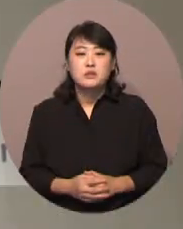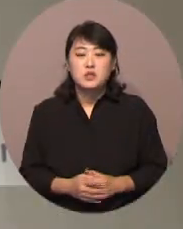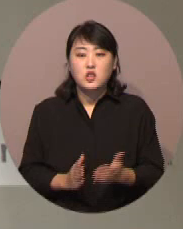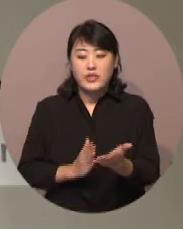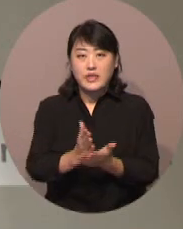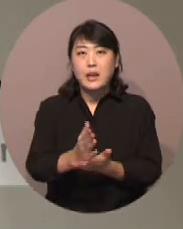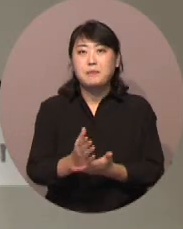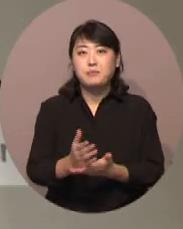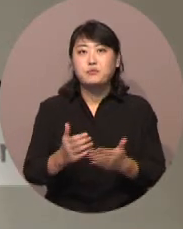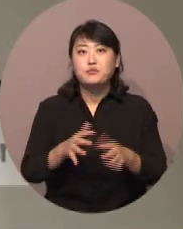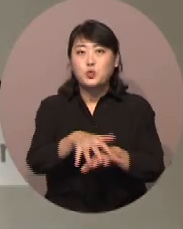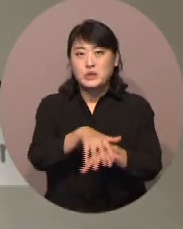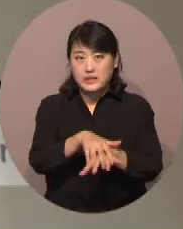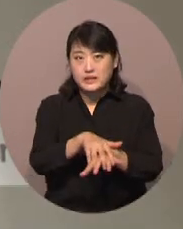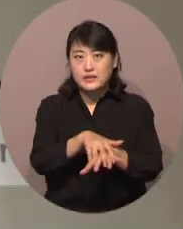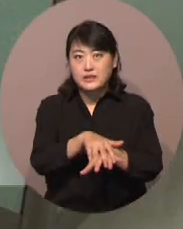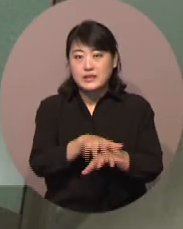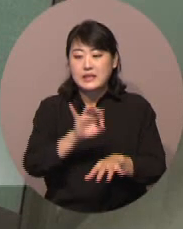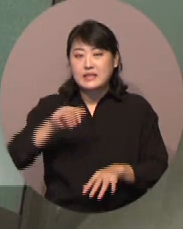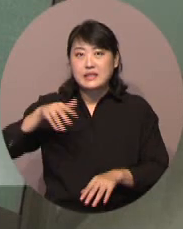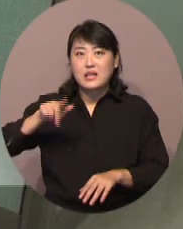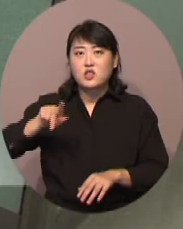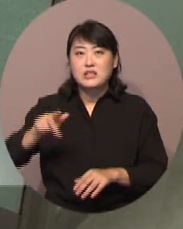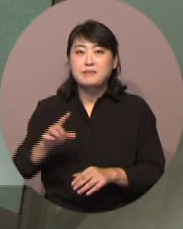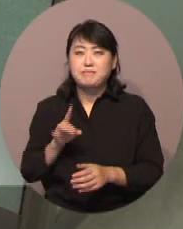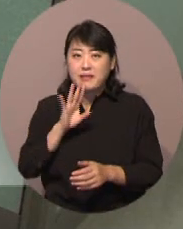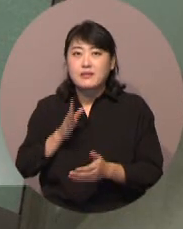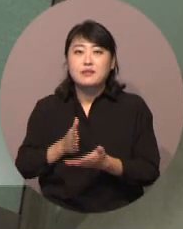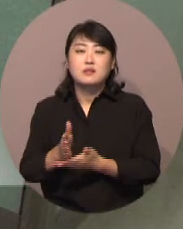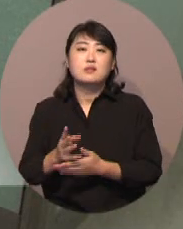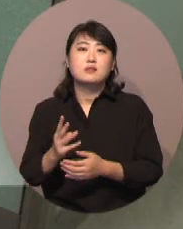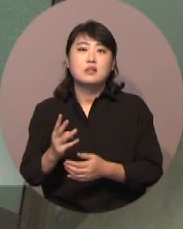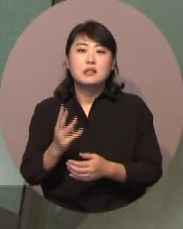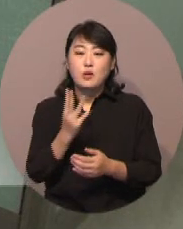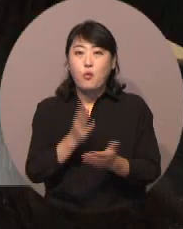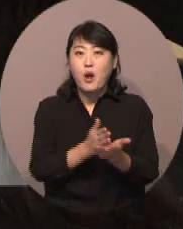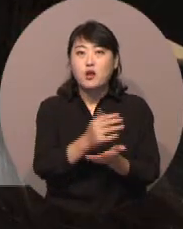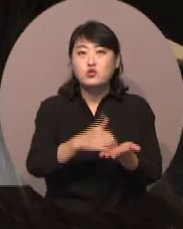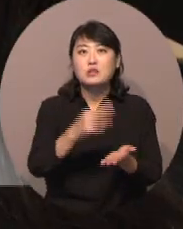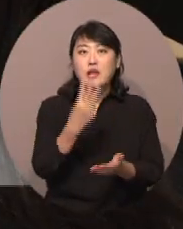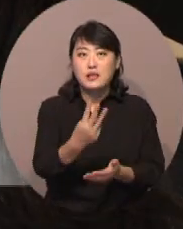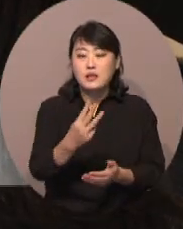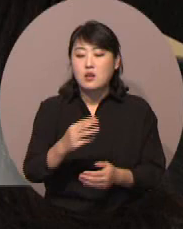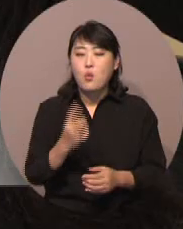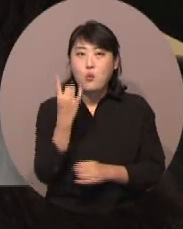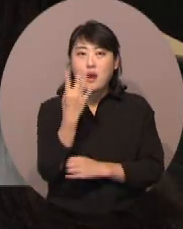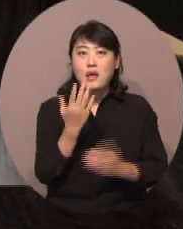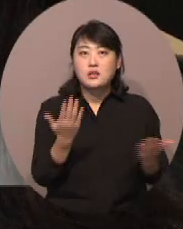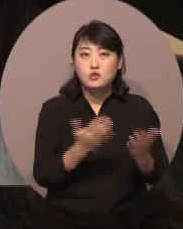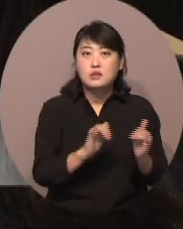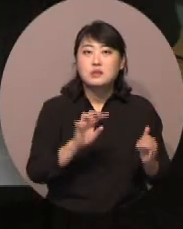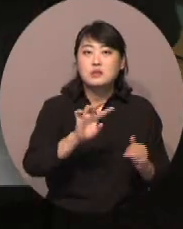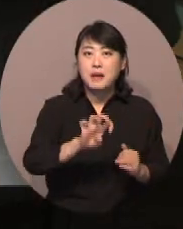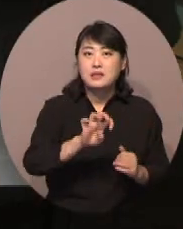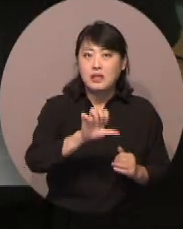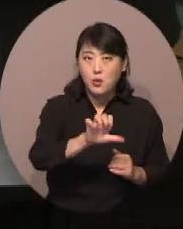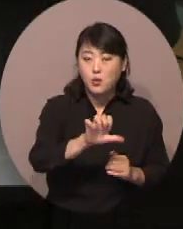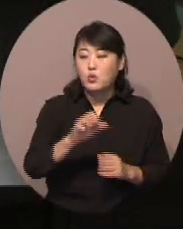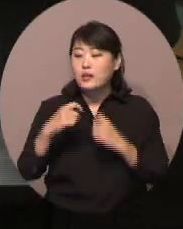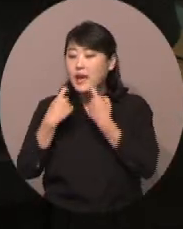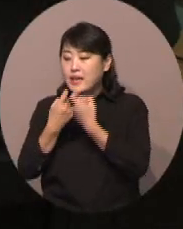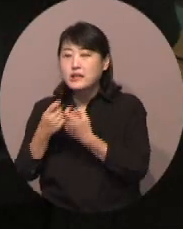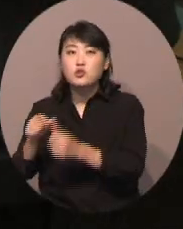맡을 전담 조직을 출범시켰습니다 세계과 규모로 기존인력 45명과 민간에서 새로 채용한